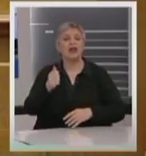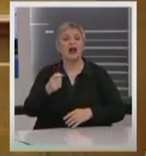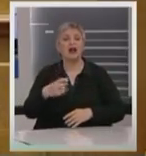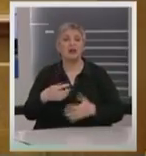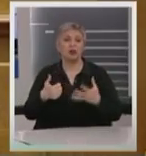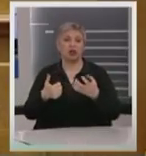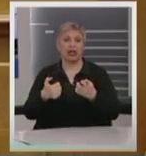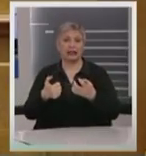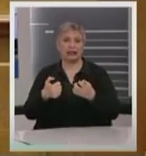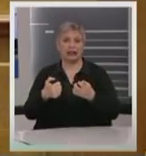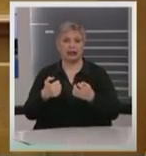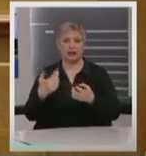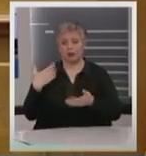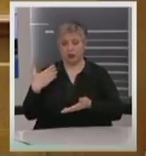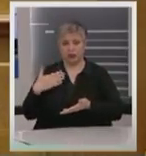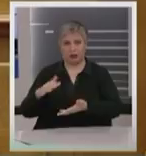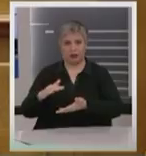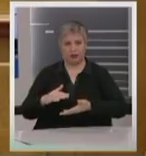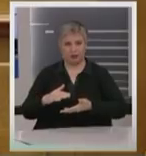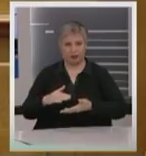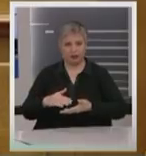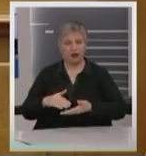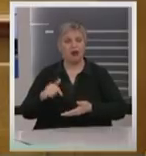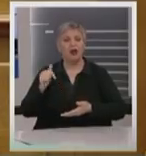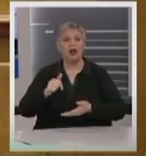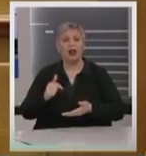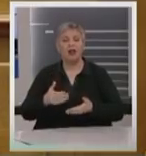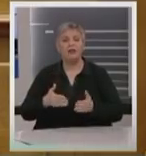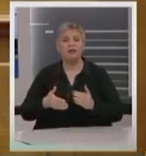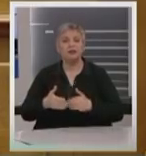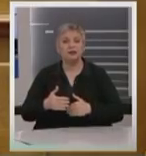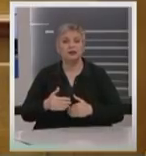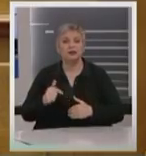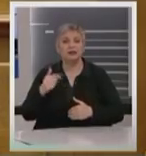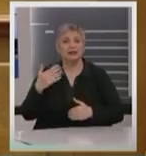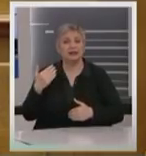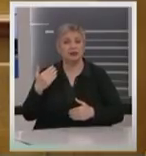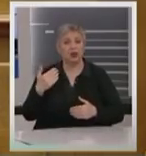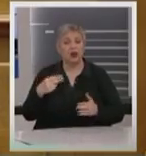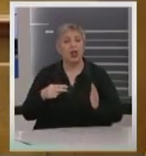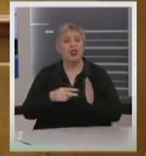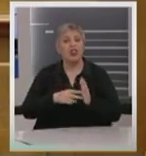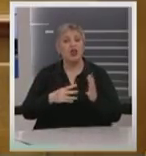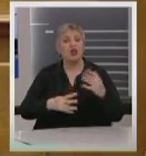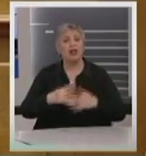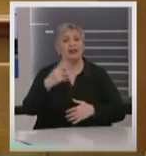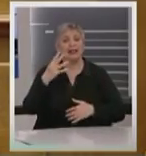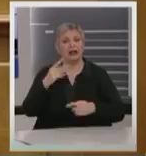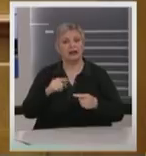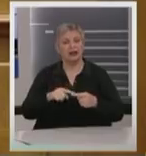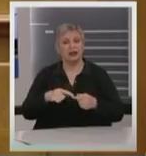καταθέσατε. Πίνακας, λόγος άμεσων έμεσων φόρων το 14 που ενδιαφερόσασταν, πόσο ήταν?